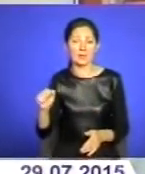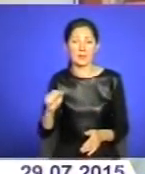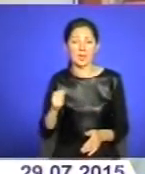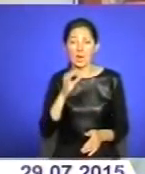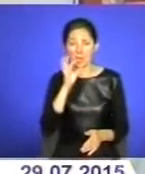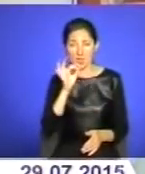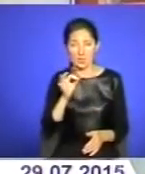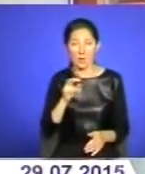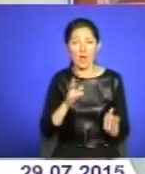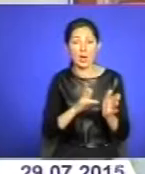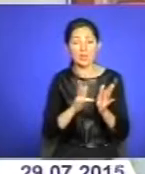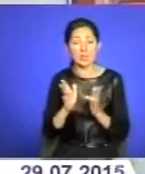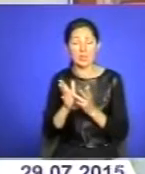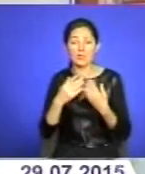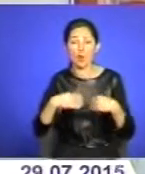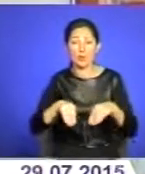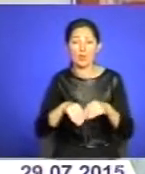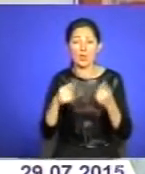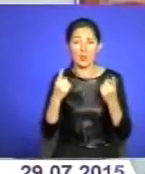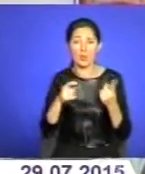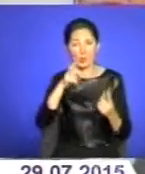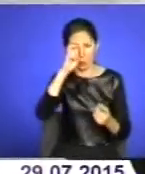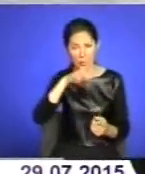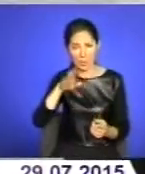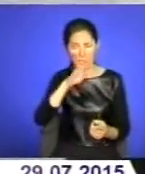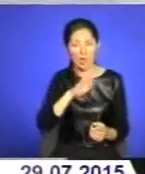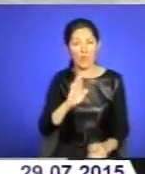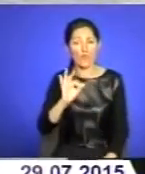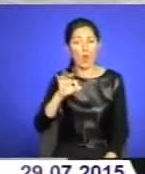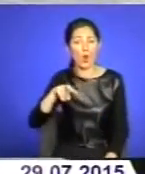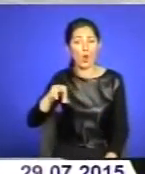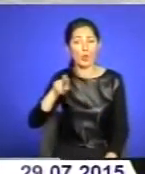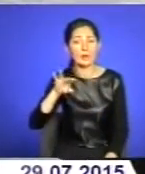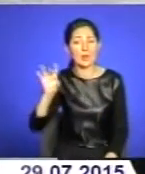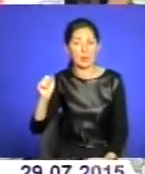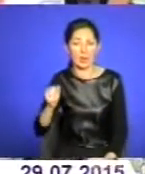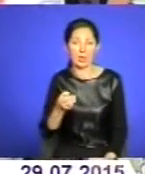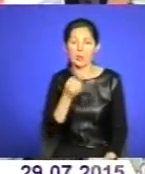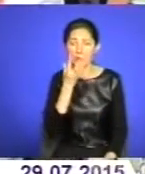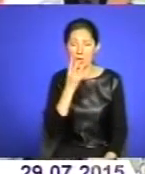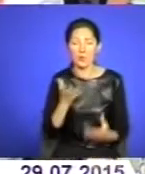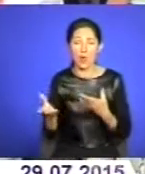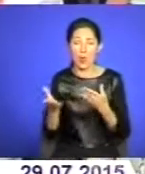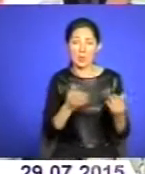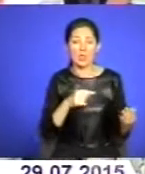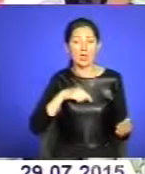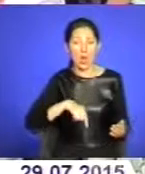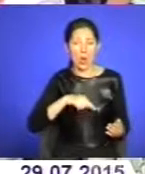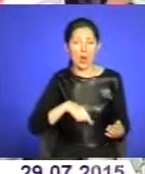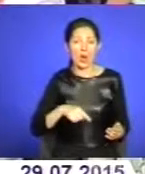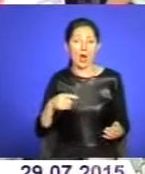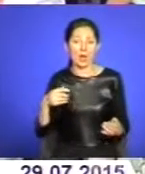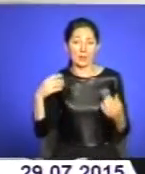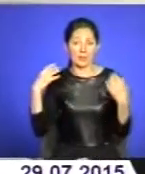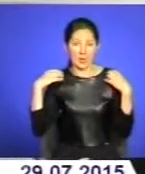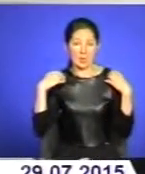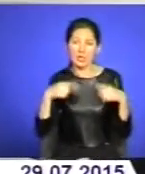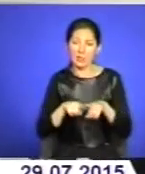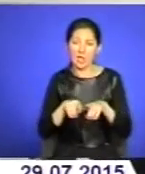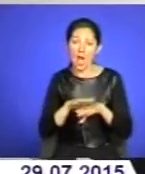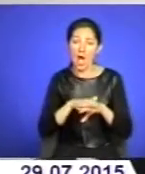наголосив, християнство об'єднало велику державу Володимира і позитивно вплинуло на мораль її керівної верхівки та населення.